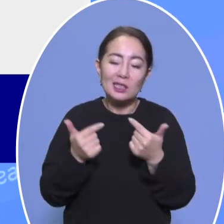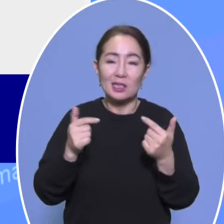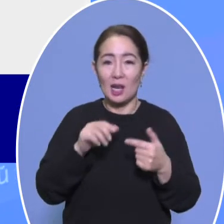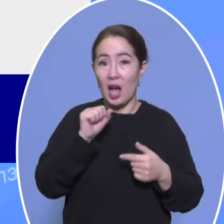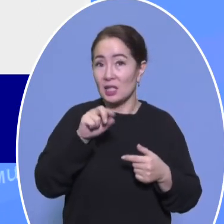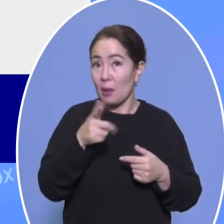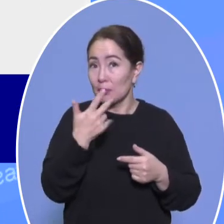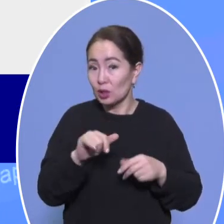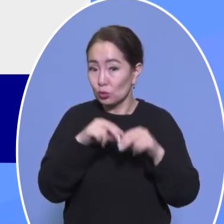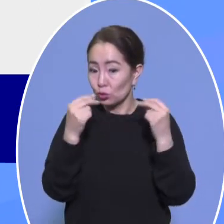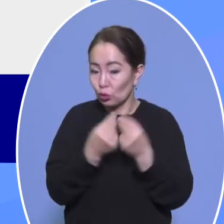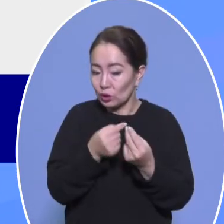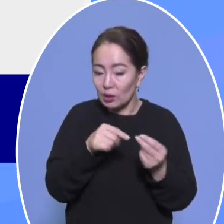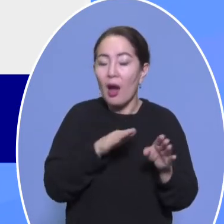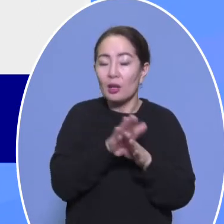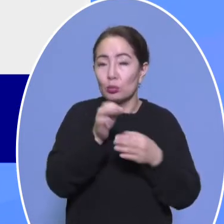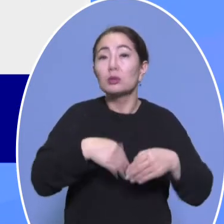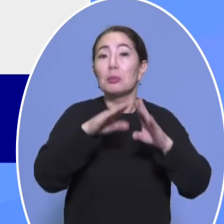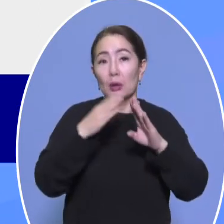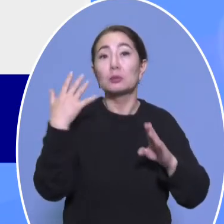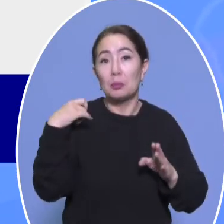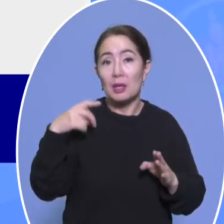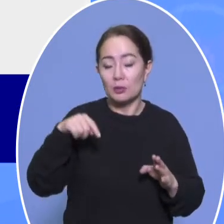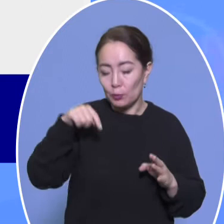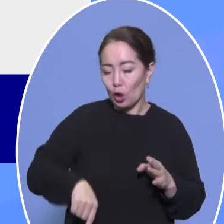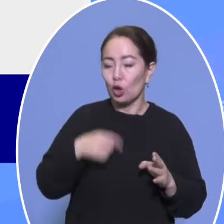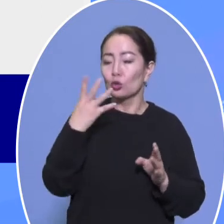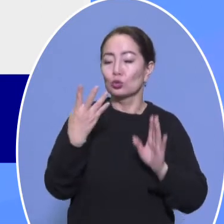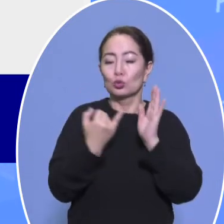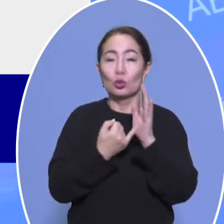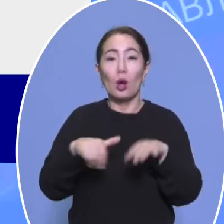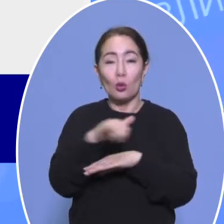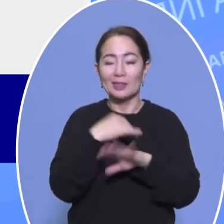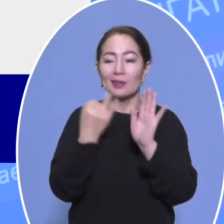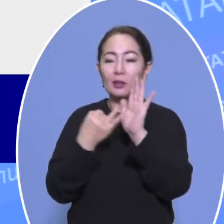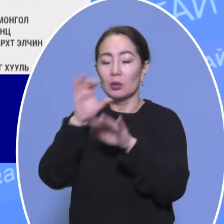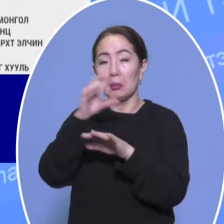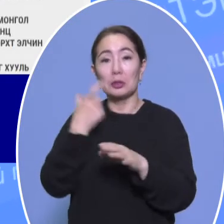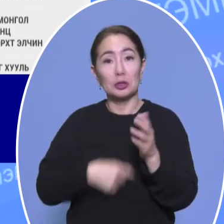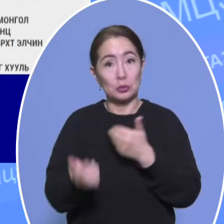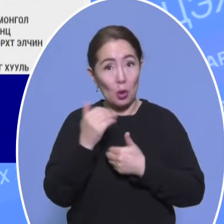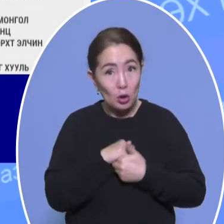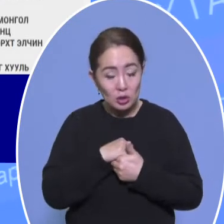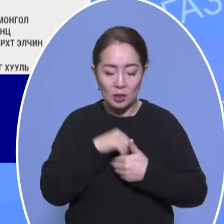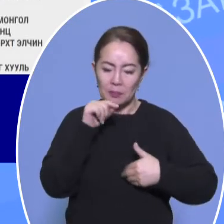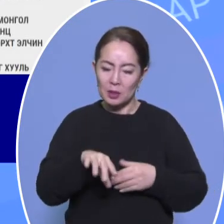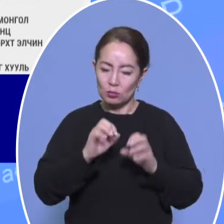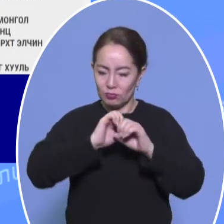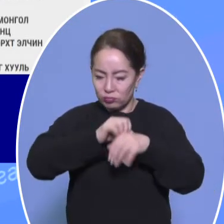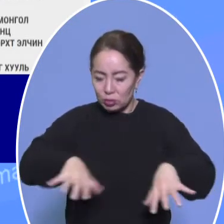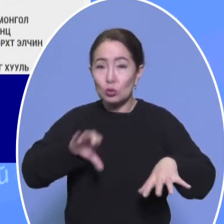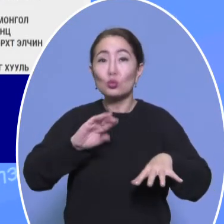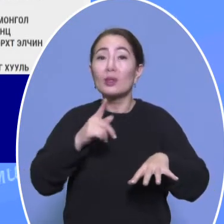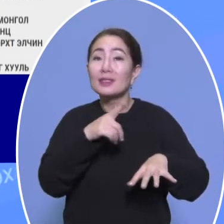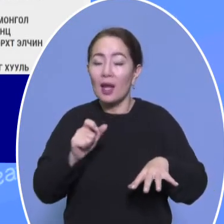чуулганы үеэр албан ёсоор байгуулсан бөгөөд өдгөө 46 улсын 77 байгууллага гишүүнээр нэгдэж байна. За тус сүлжээ нь улс орнуудын авилгад